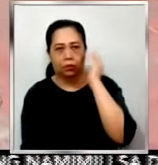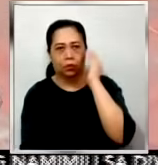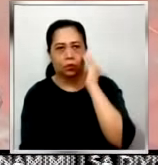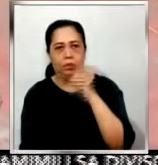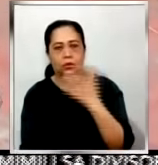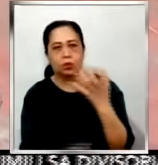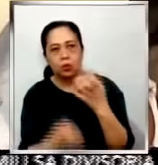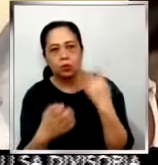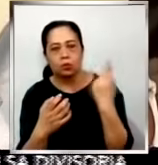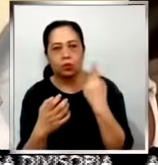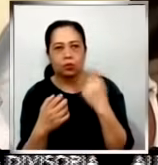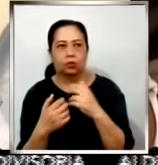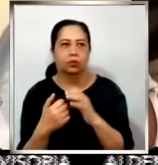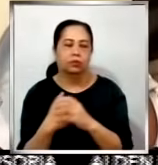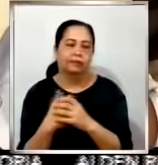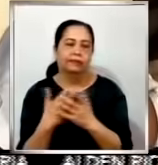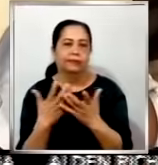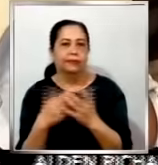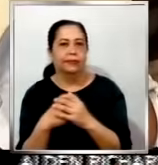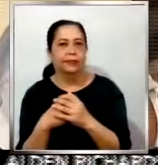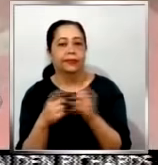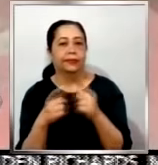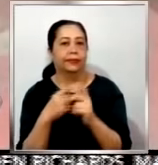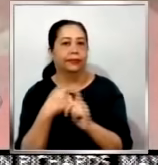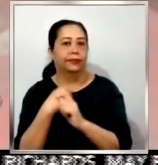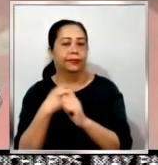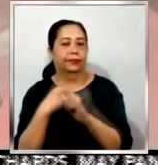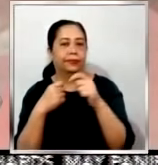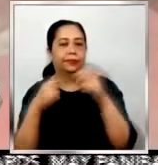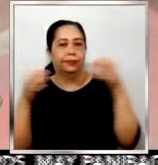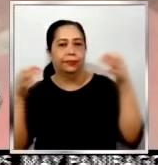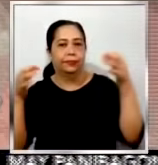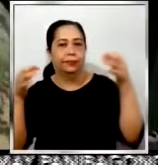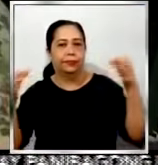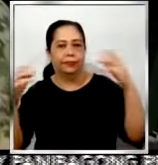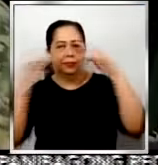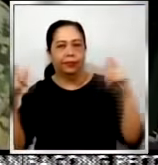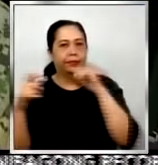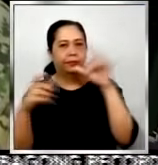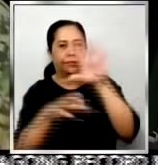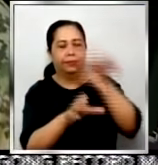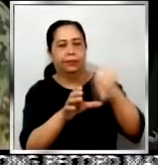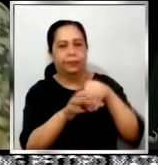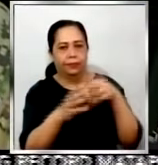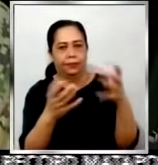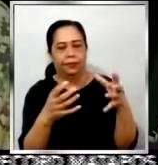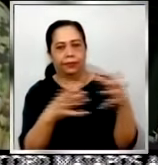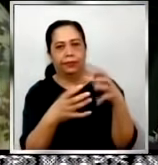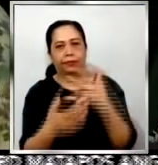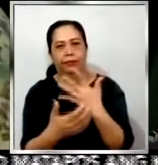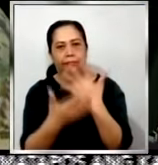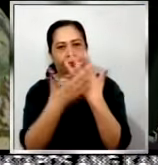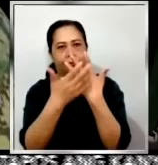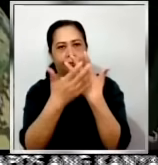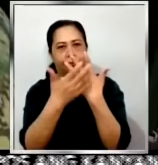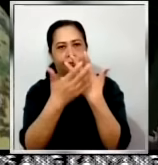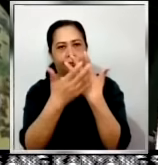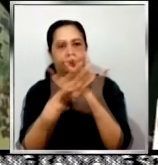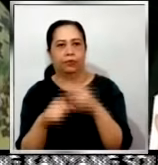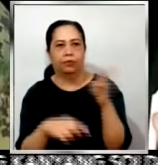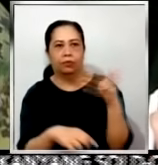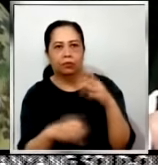Dito muna sila dinala sa isang covered court at hindi hinalo sa kulungan sa police station. Ito is nanggali sa Blooming Tree, Santa Cruz.